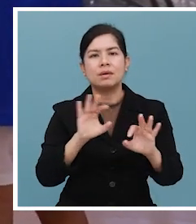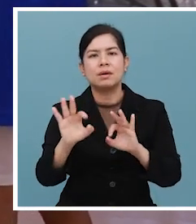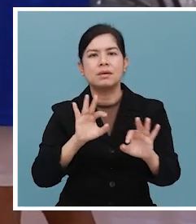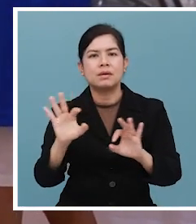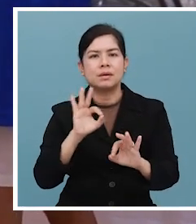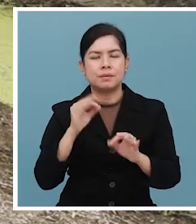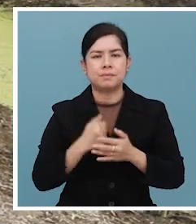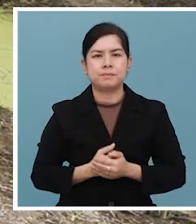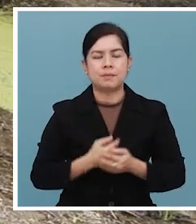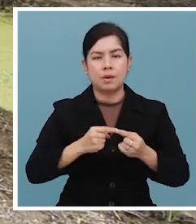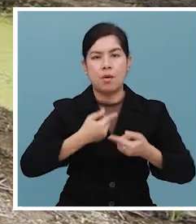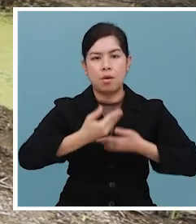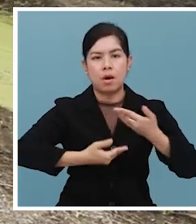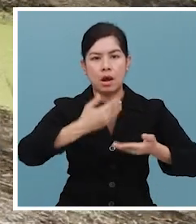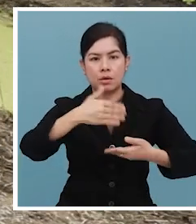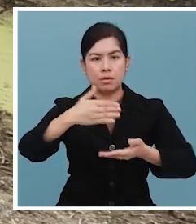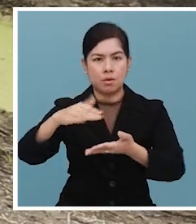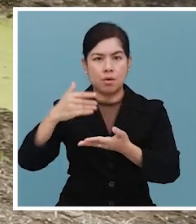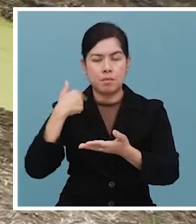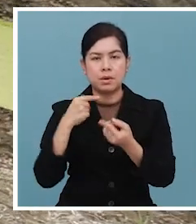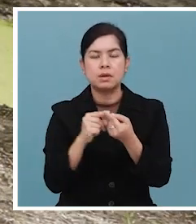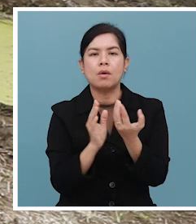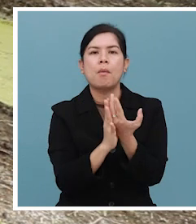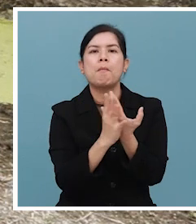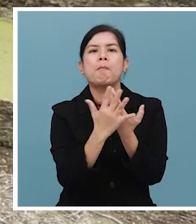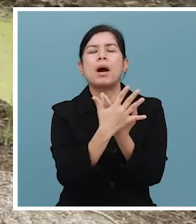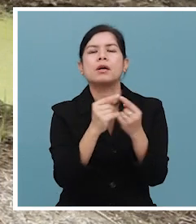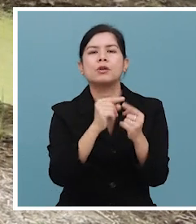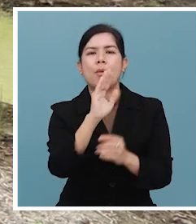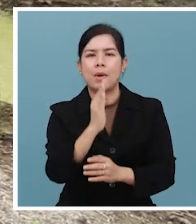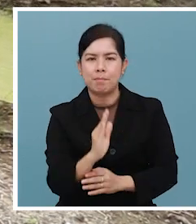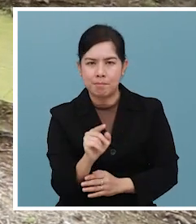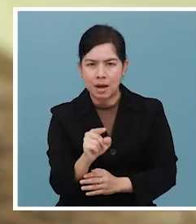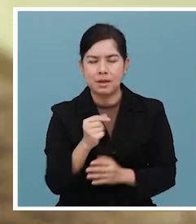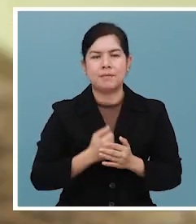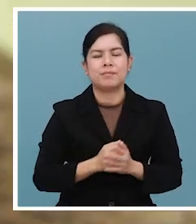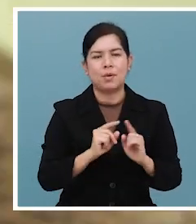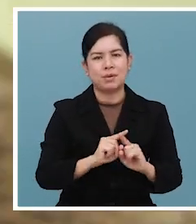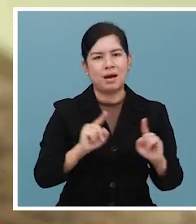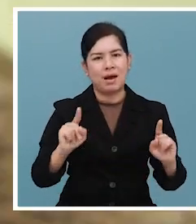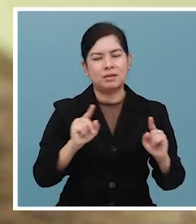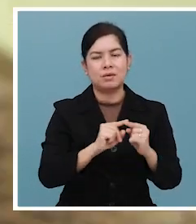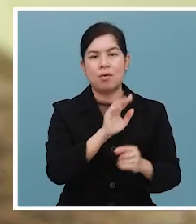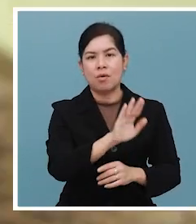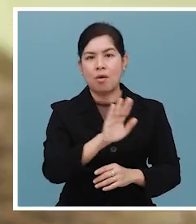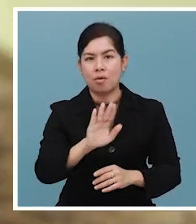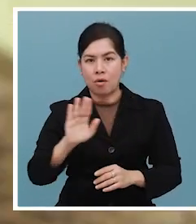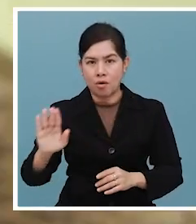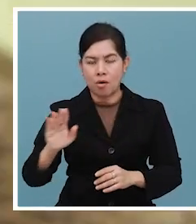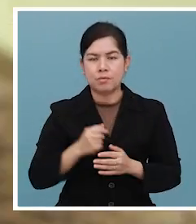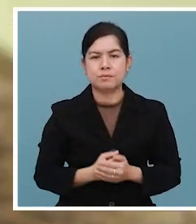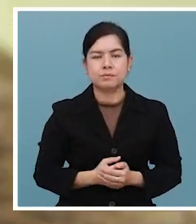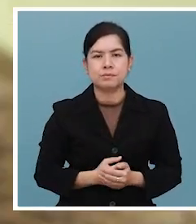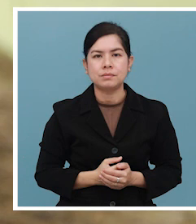ที่เขาจะชอบแบบนั้นถ้าค้าส่งก็จะต้องเป็นแบบนี้ผักคะน้าผักหอมใบผัก อ ันนี้จะแต่ละตลาดจะไม่เหมือนกันก็ต้องมาวางแผนว่าส่ว